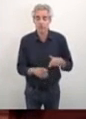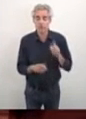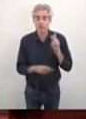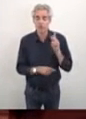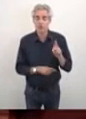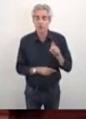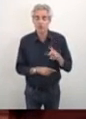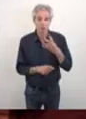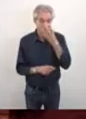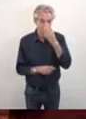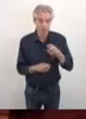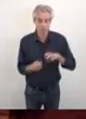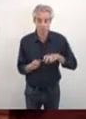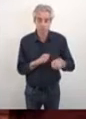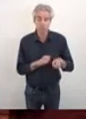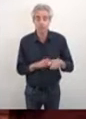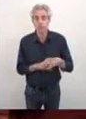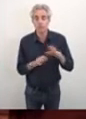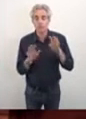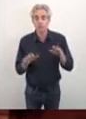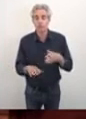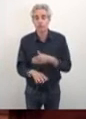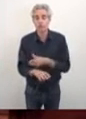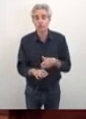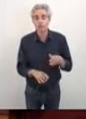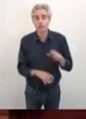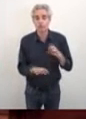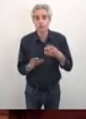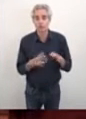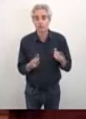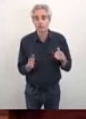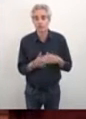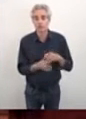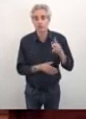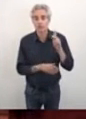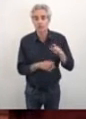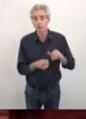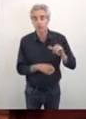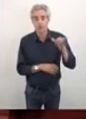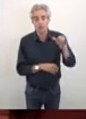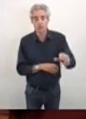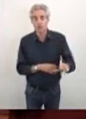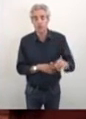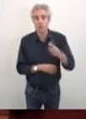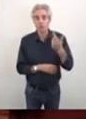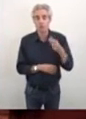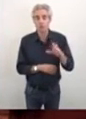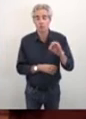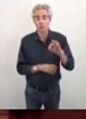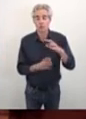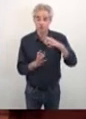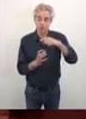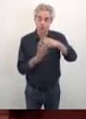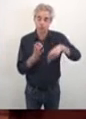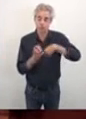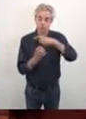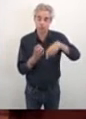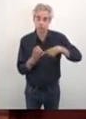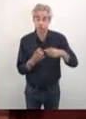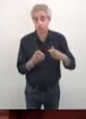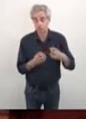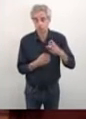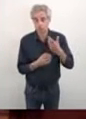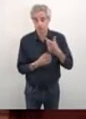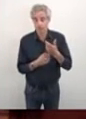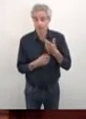en TGV. C'est plus de 9 900 000 kilomètres en avion, soit 250 fois le tour de la Terre.